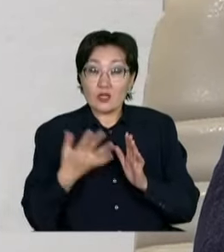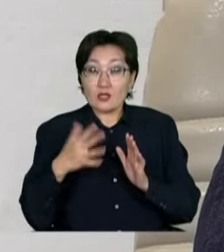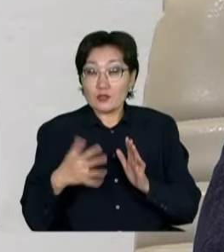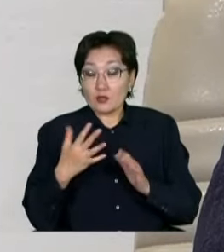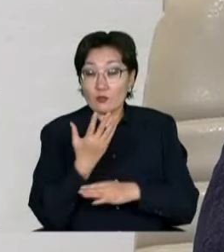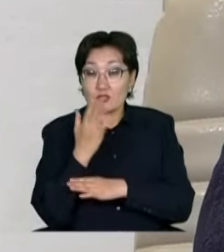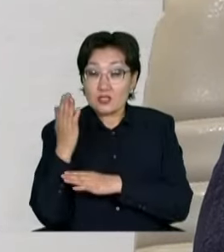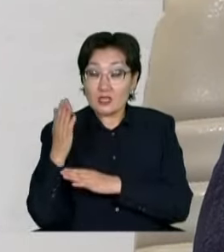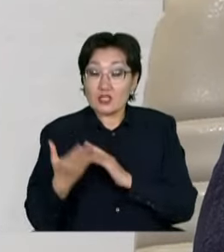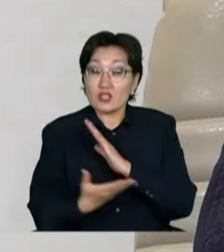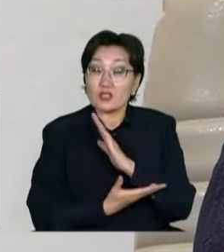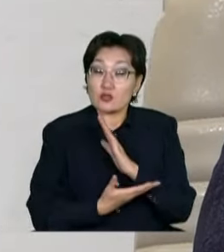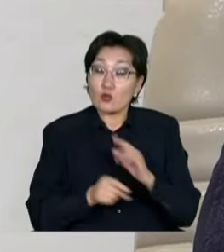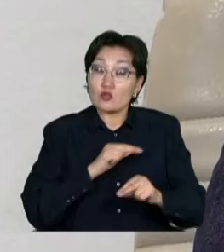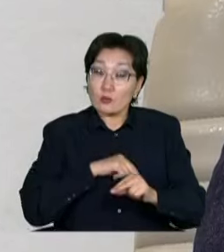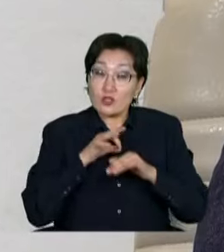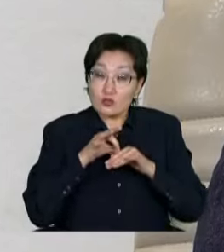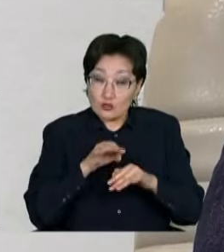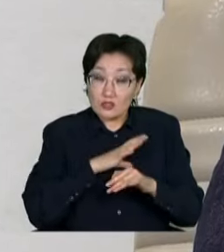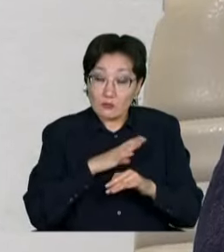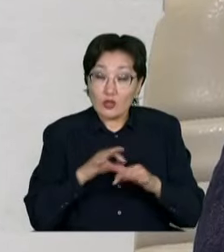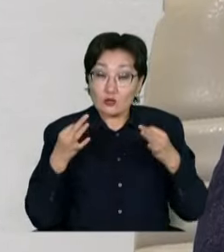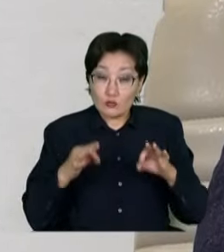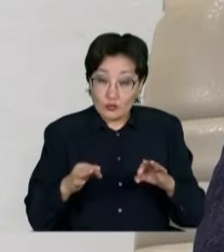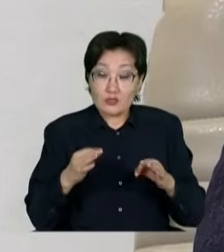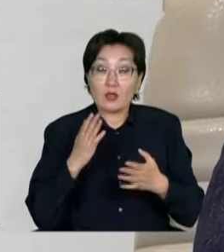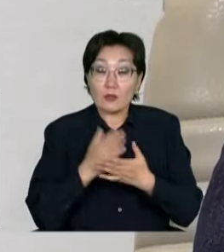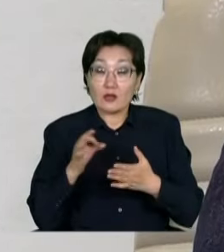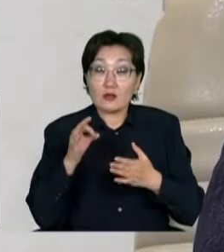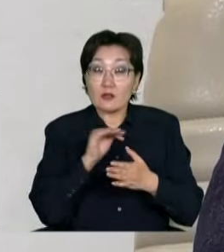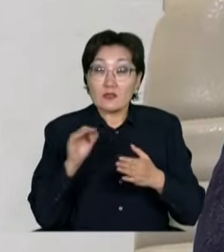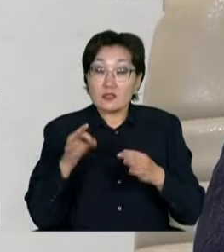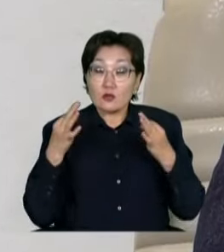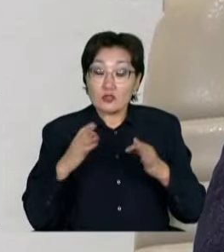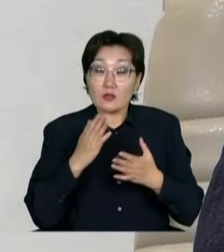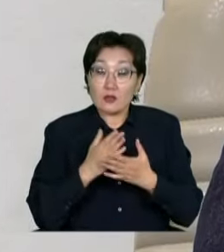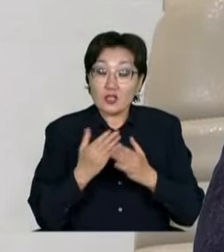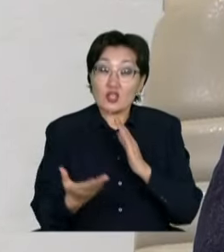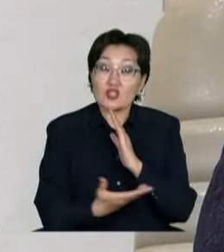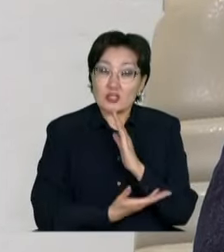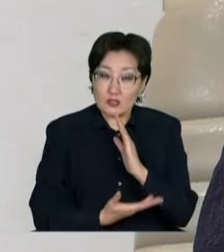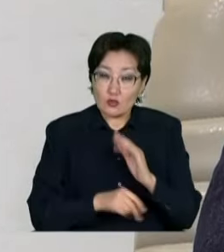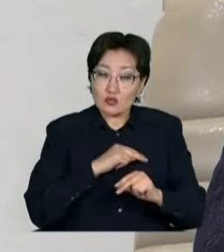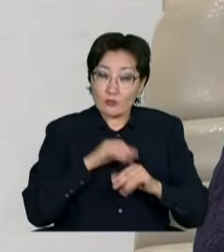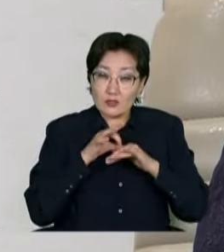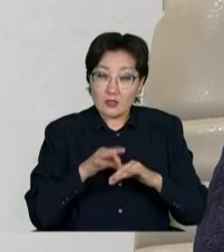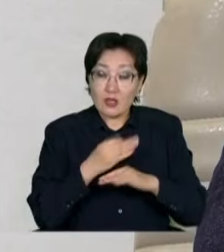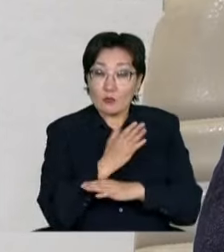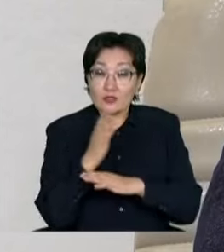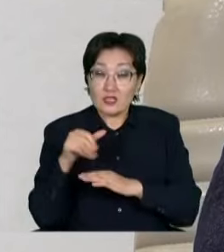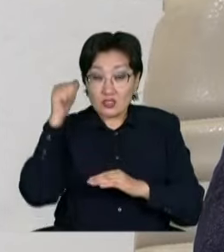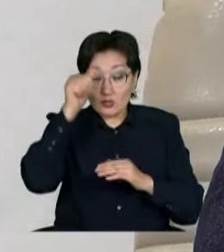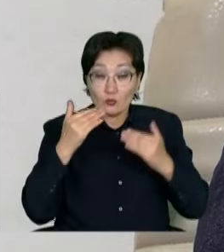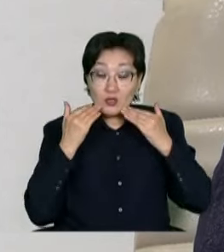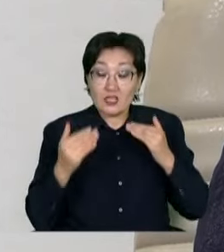1755 ағашты кесу жұмыстар жүргізіліп атыр. Мен айтқанда рұқсатын алып, официальный рұқсатымен ол ағаштар кесу жұмыстар жүргізіліп атыр. Қазір осы ағаштардың бәрі жылдың аяғына